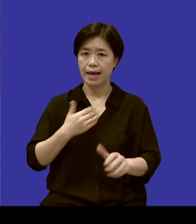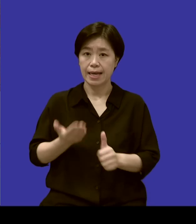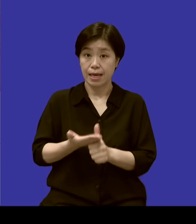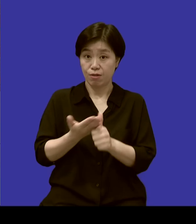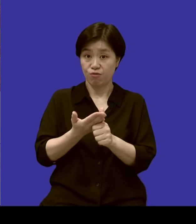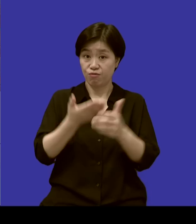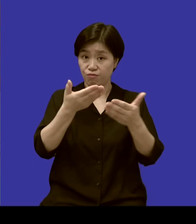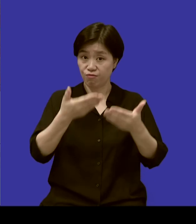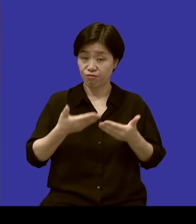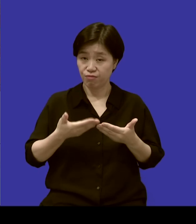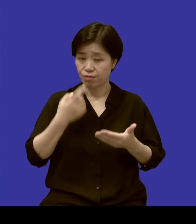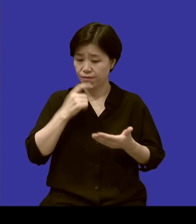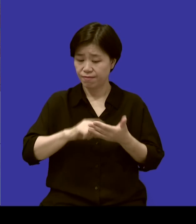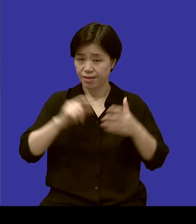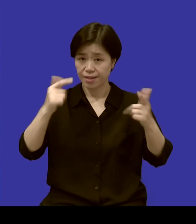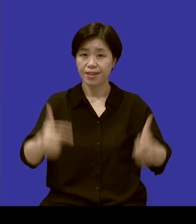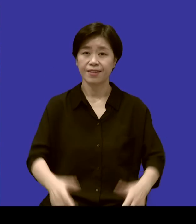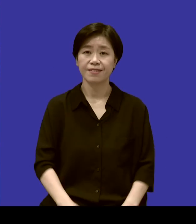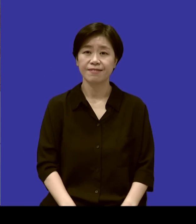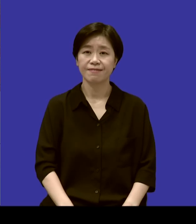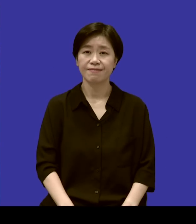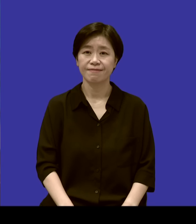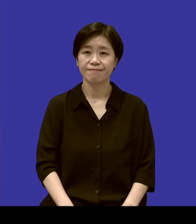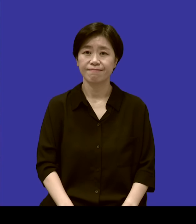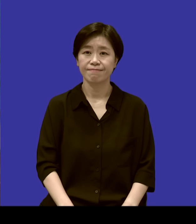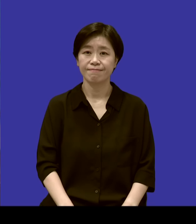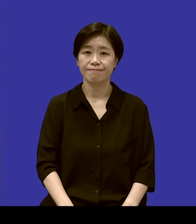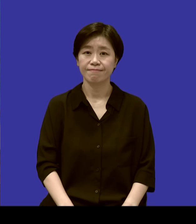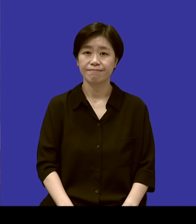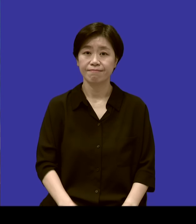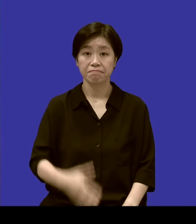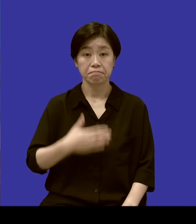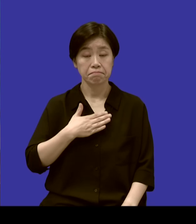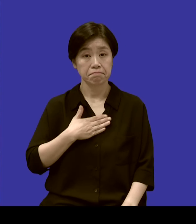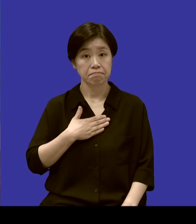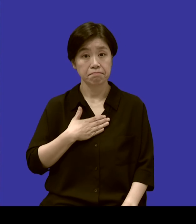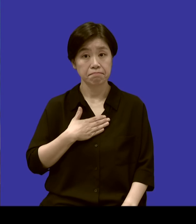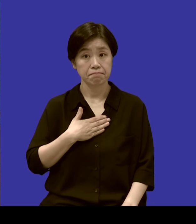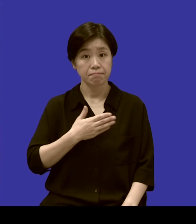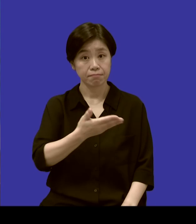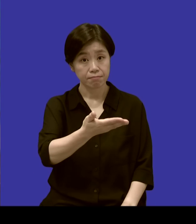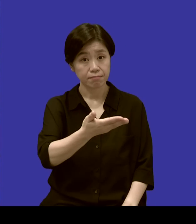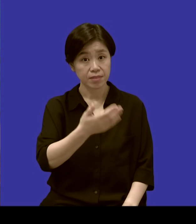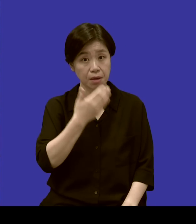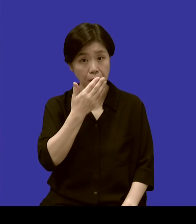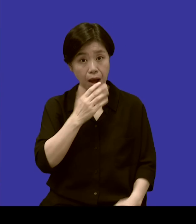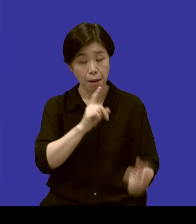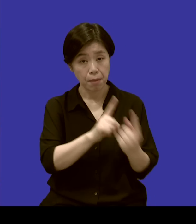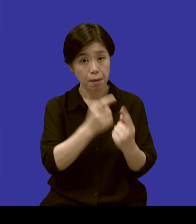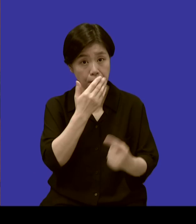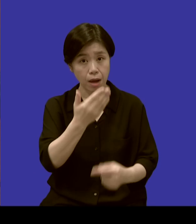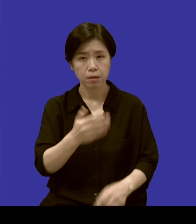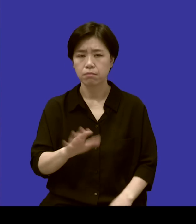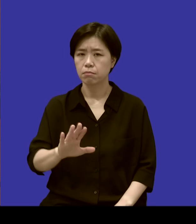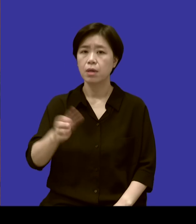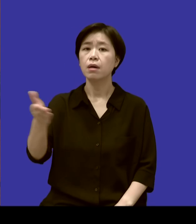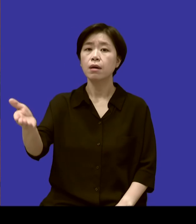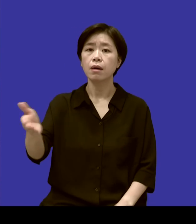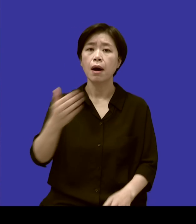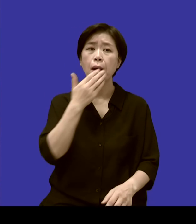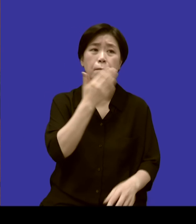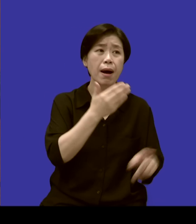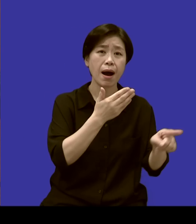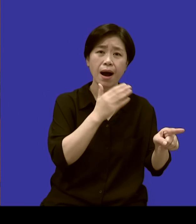네? 제가 쉽지 않은데 어떻게 저도 가능하면 제가 한번 아니 가능해 아니라 본인이 원해야죠. 아, 이제 이거.